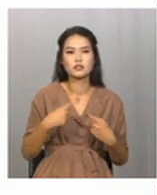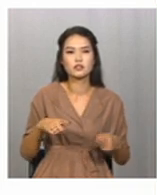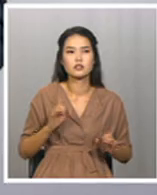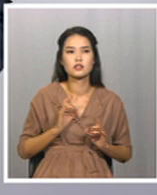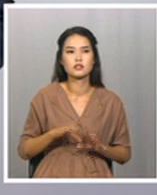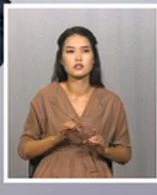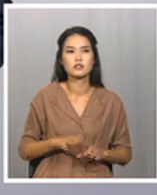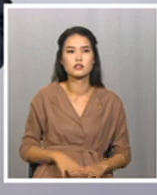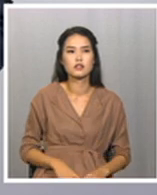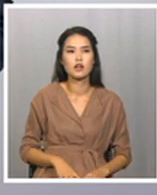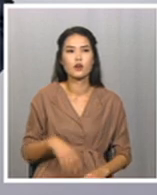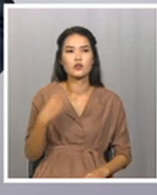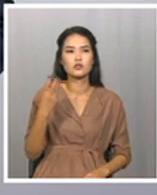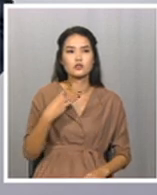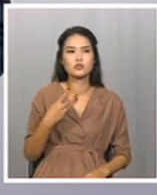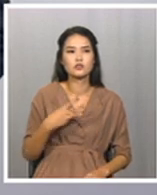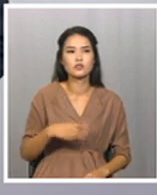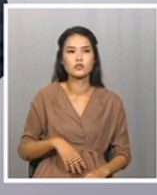болуы мүмкін. Үшінші,